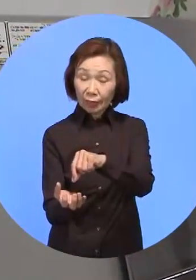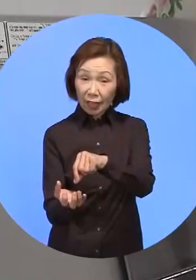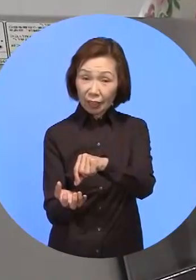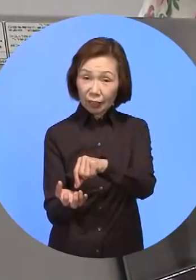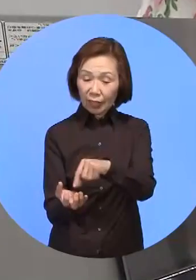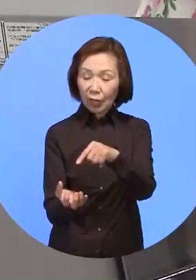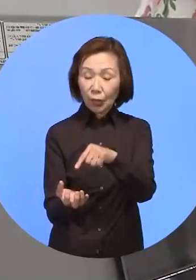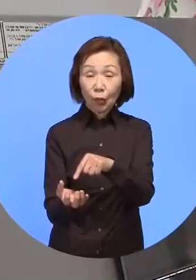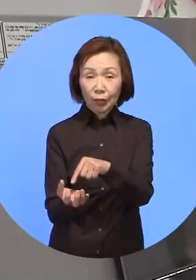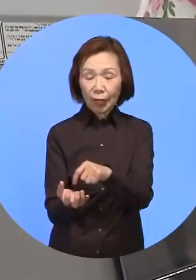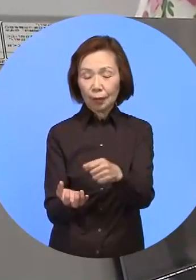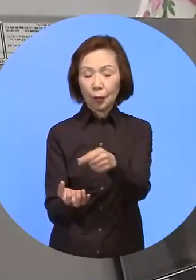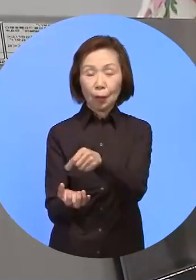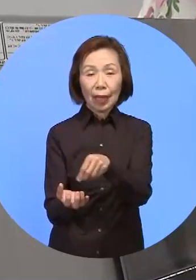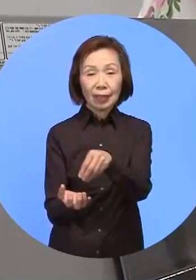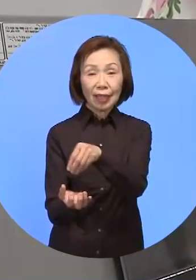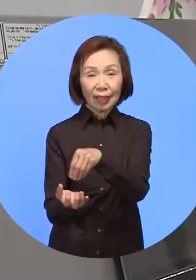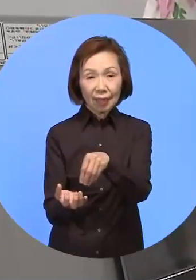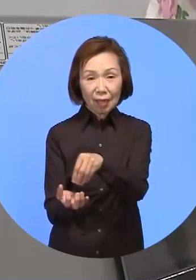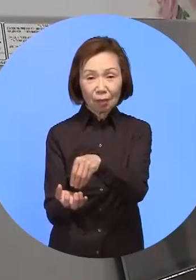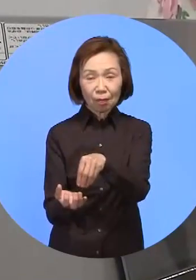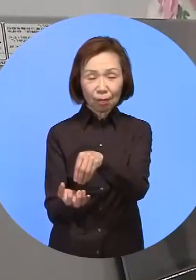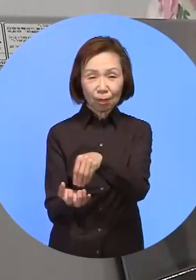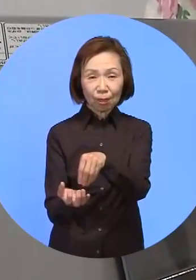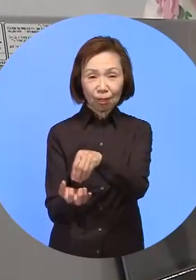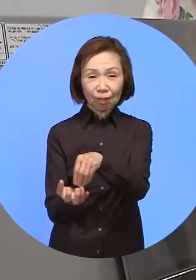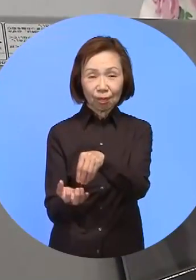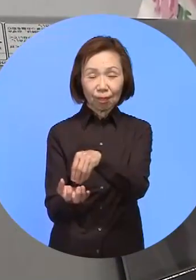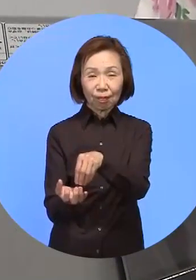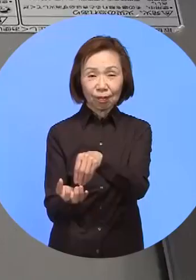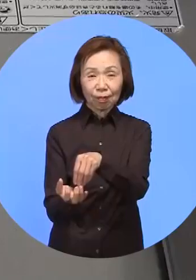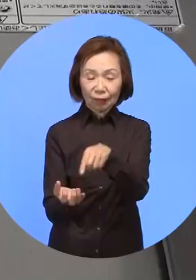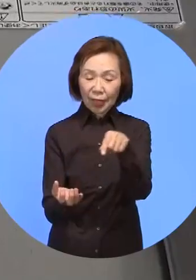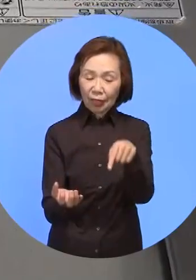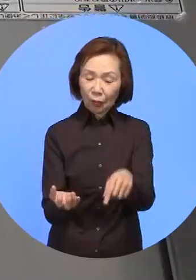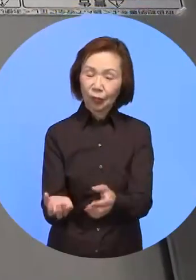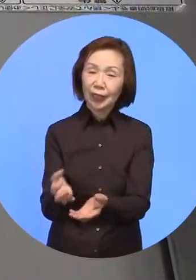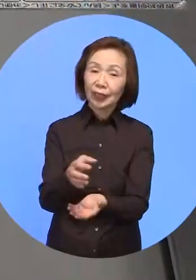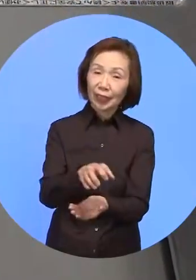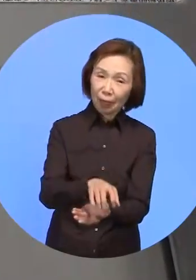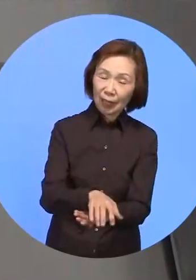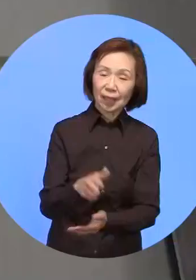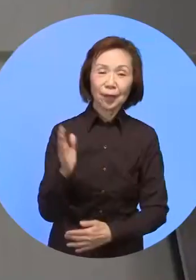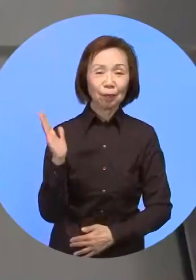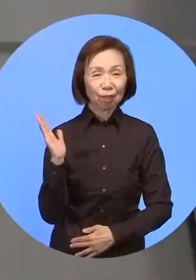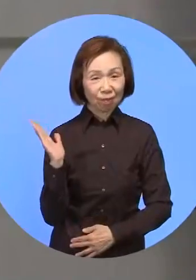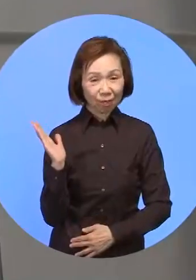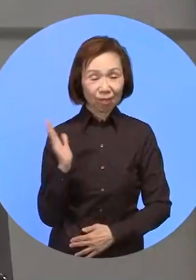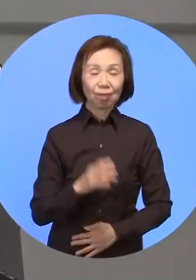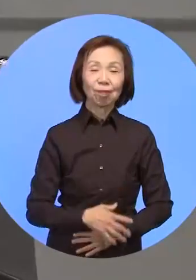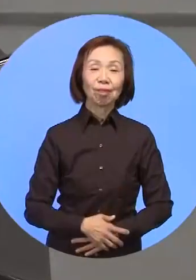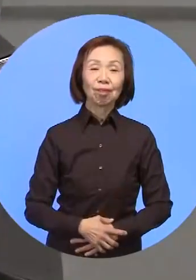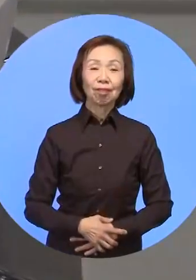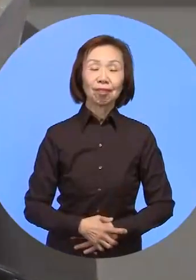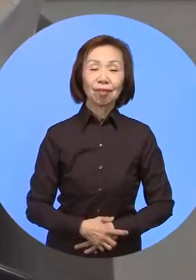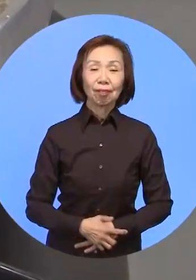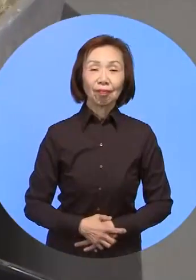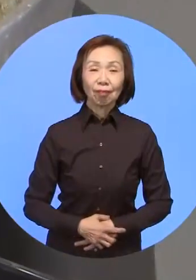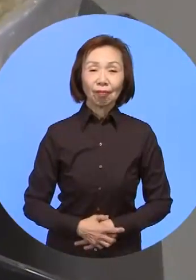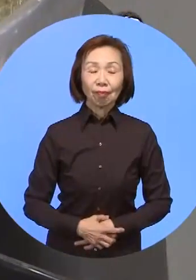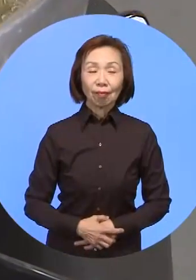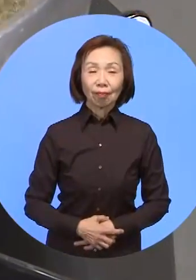を少しね柔らかくしておきます。はい、じゃあ入れます。